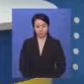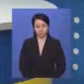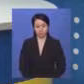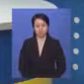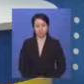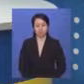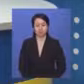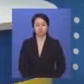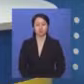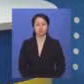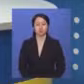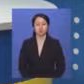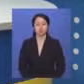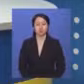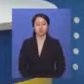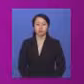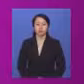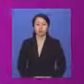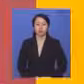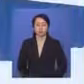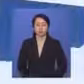В начале анонс главных тем.